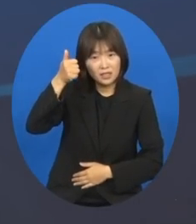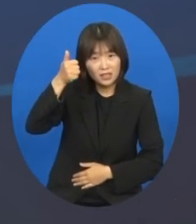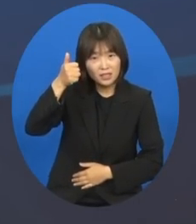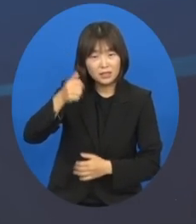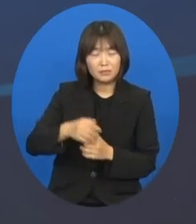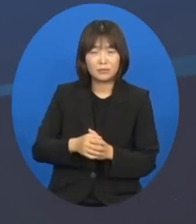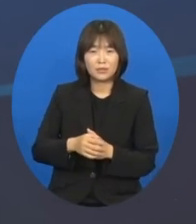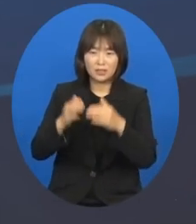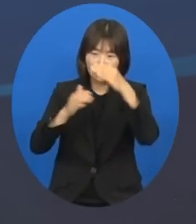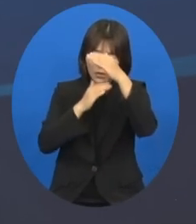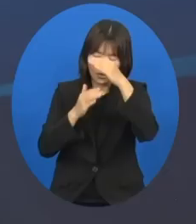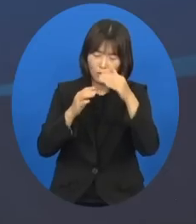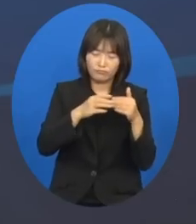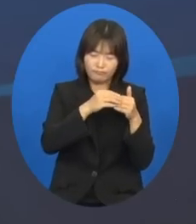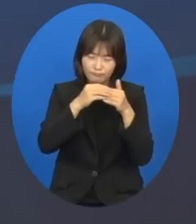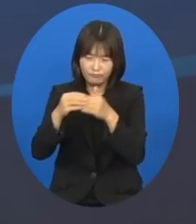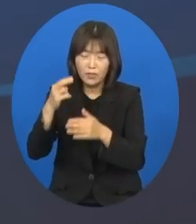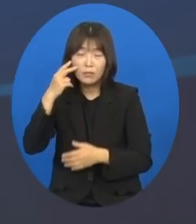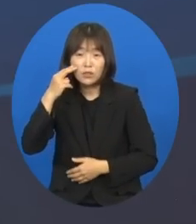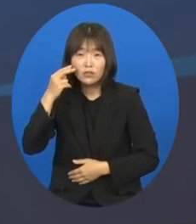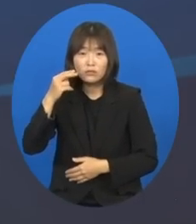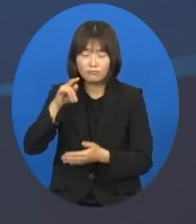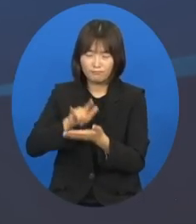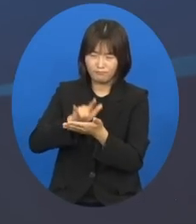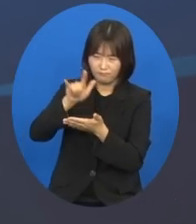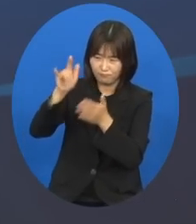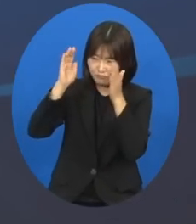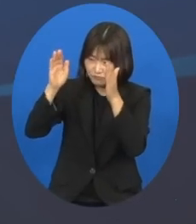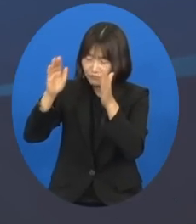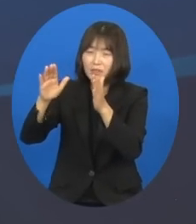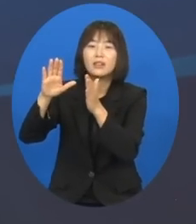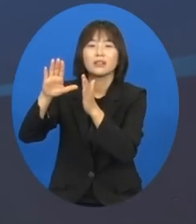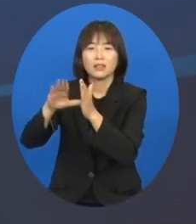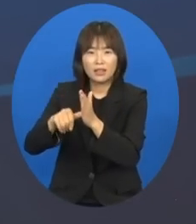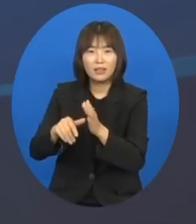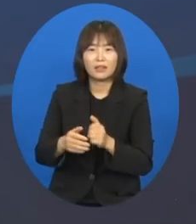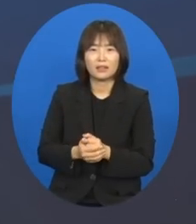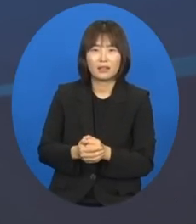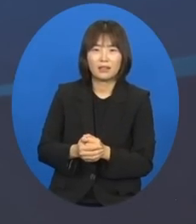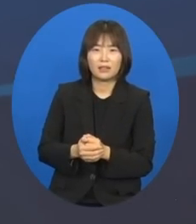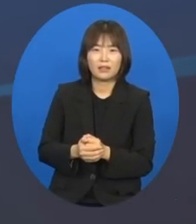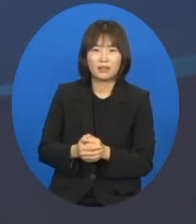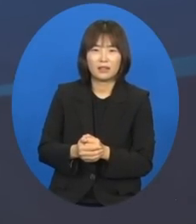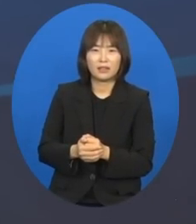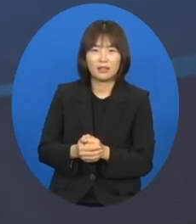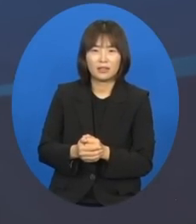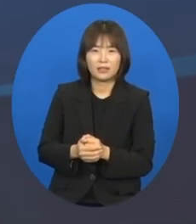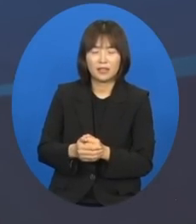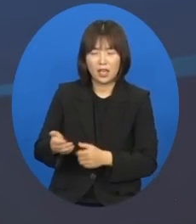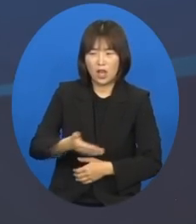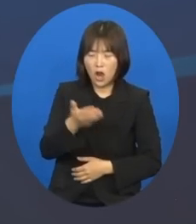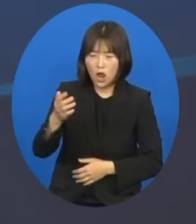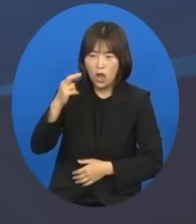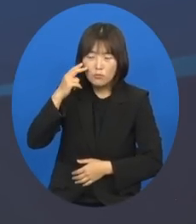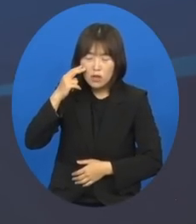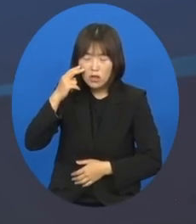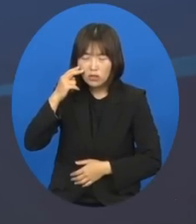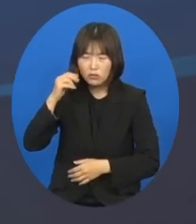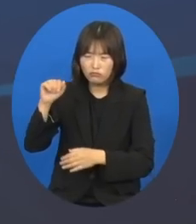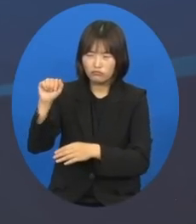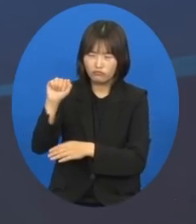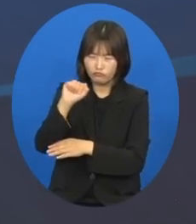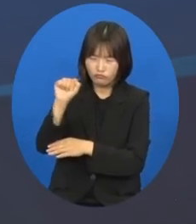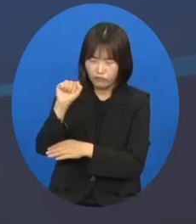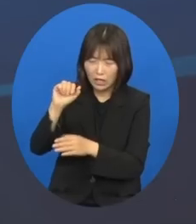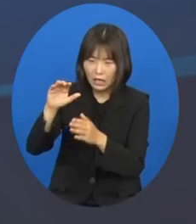성도들 데리고 미국 갈 때 미국 미국 유학을 하셨거든요 저희 전임 목사님이 교육을 많이 해요 여러분 미국과 운전하다가 걸리면